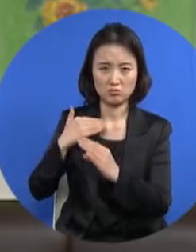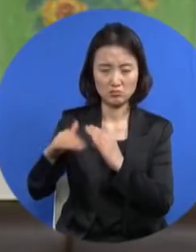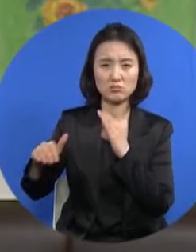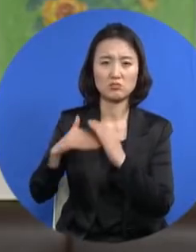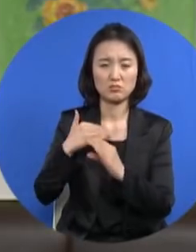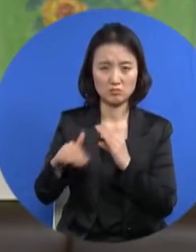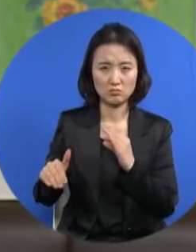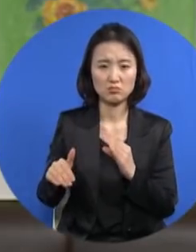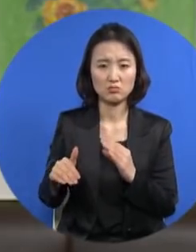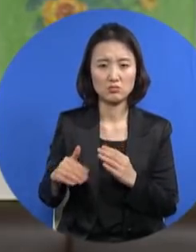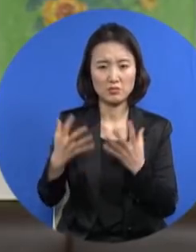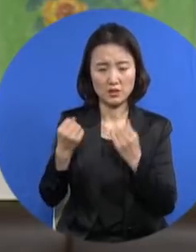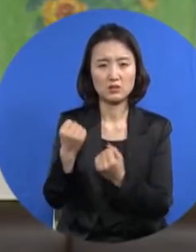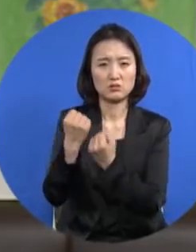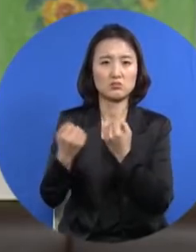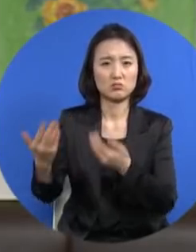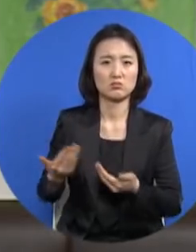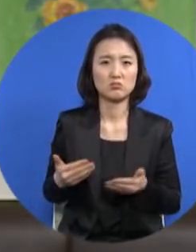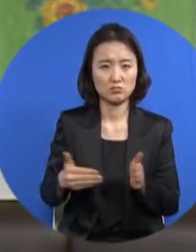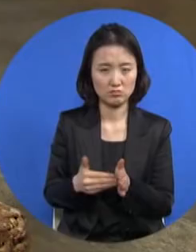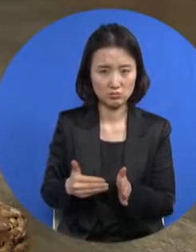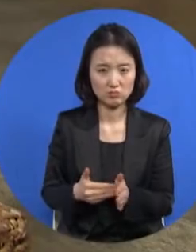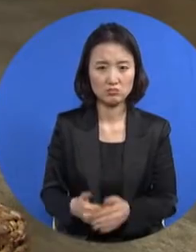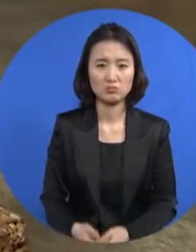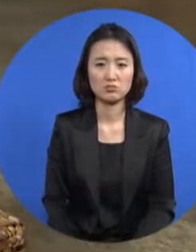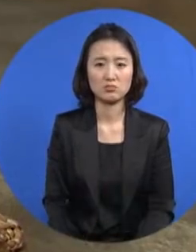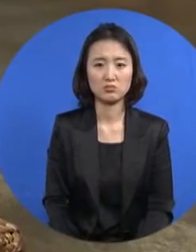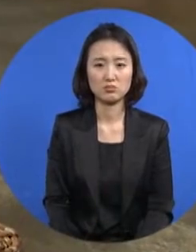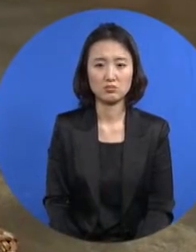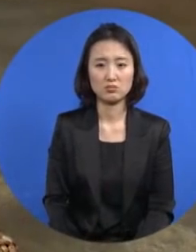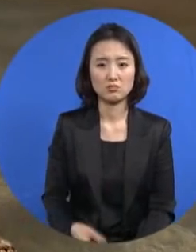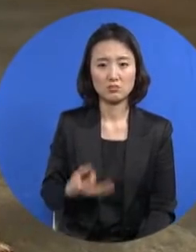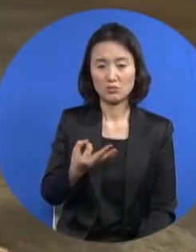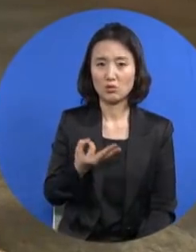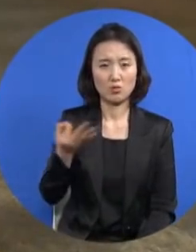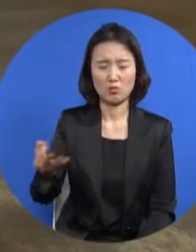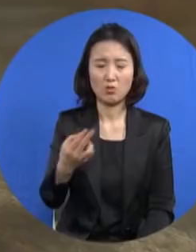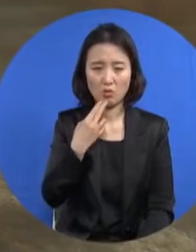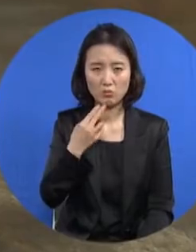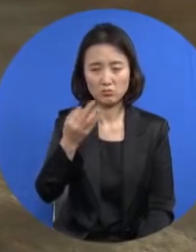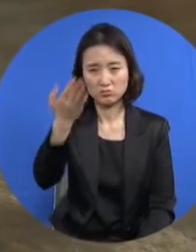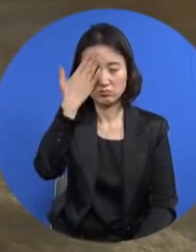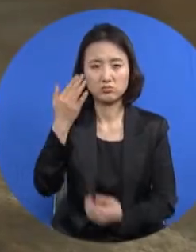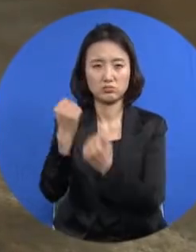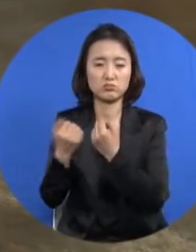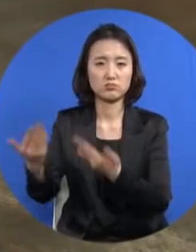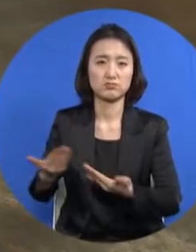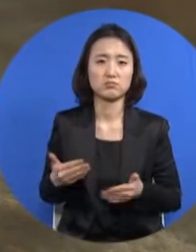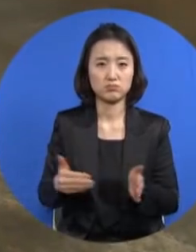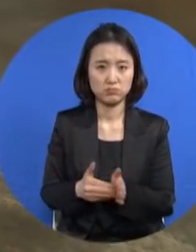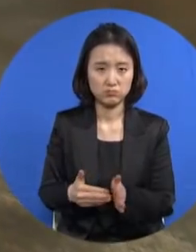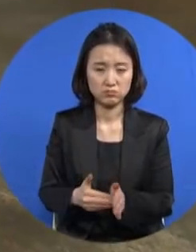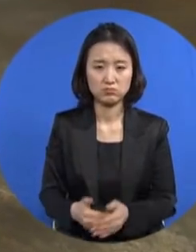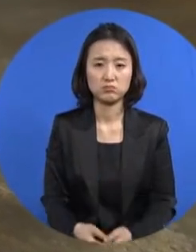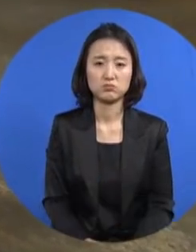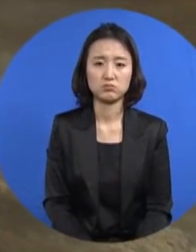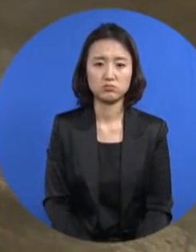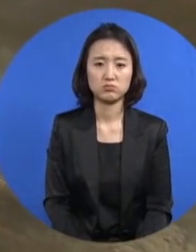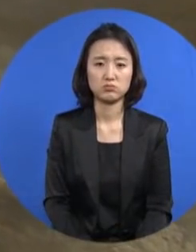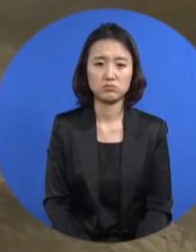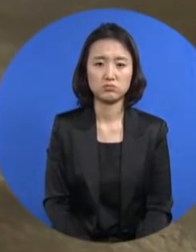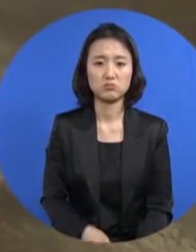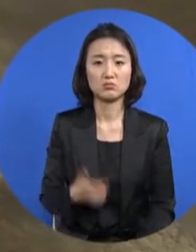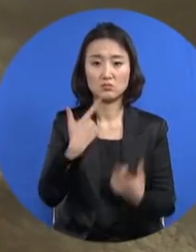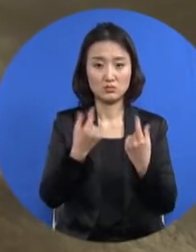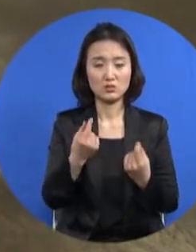주고받으면서 굉장히 노하우를 많이 가르쳐주셨고요. 돈은 하나도 안 드는 일이었어요. 그리고 제가 이런 컨셉에 이런 레시피를